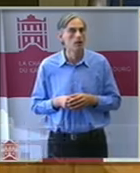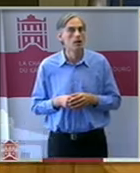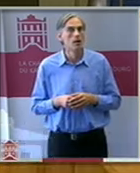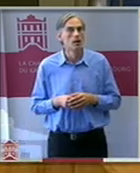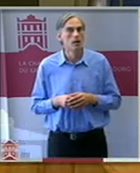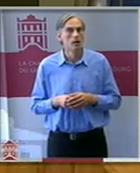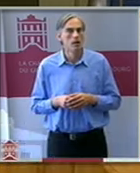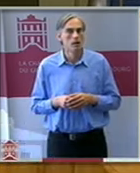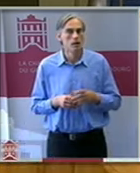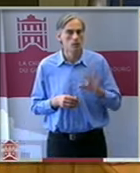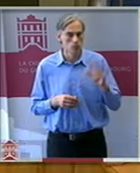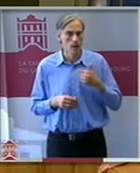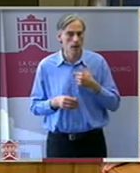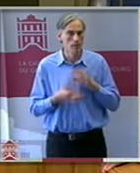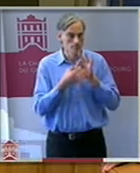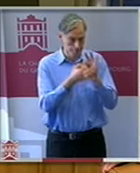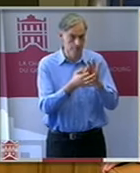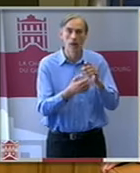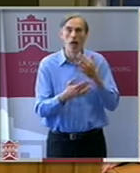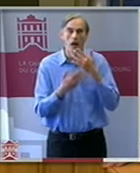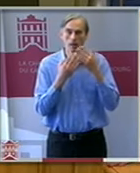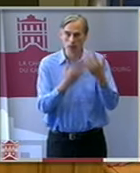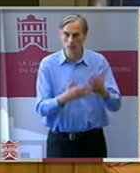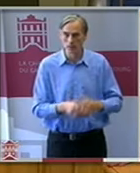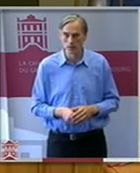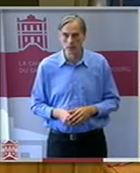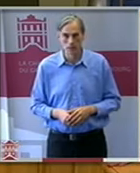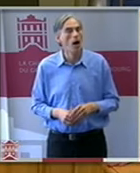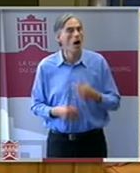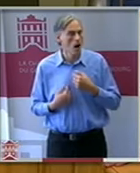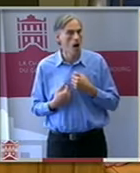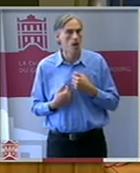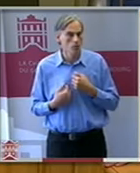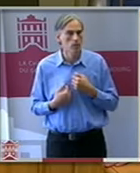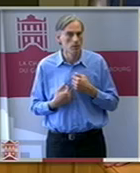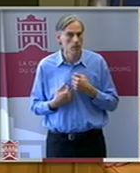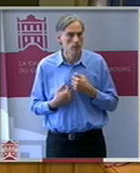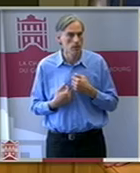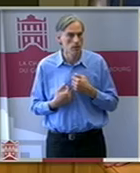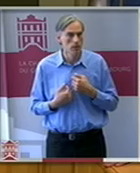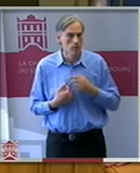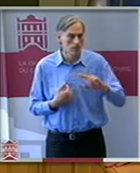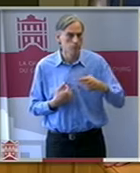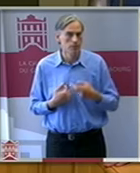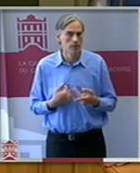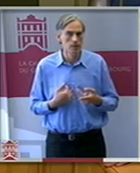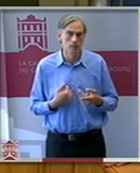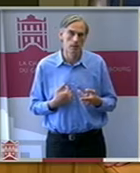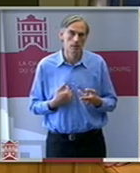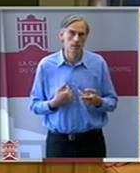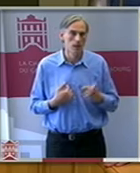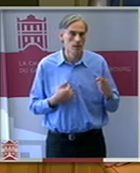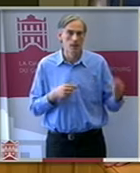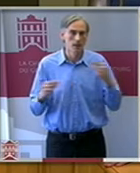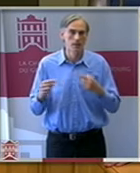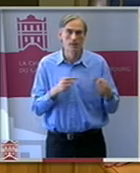drun. Wir dürfen da doch begrüßen, wenn den unsere Kooperationsdebatte den anderen Tag feiern, genauso wie wir es